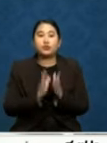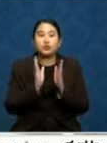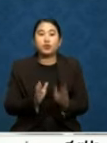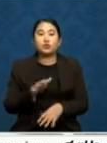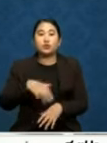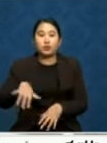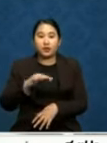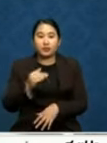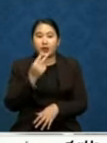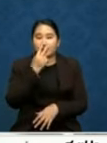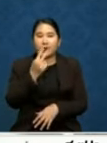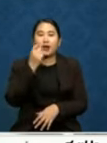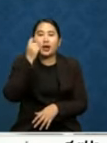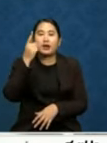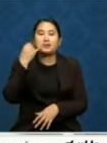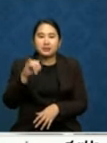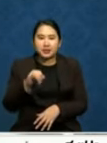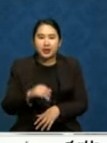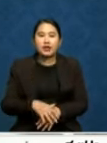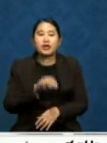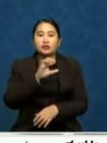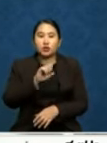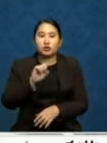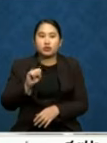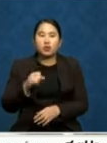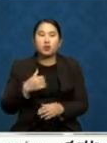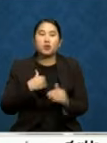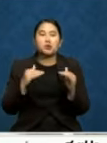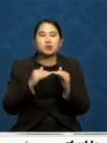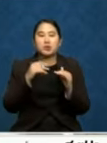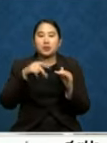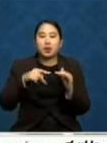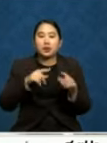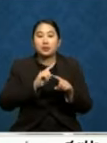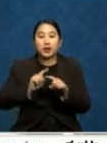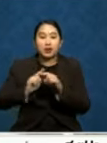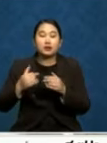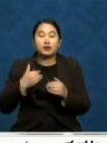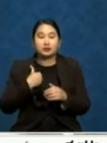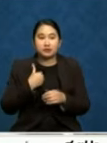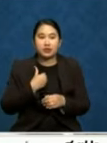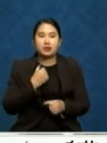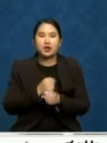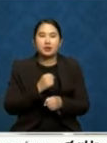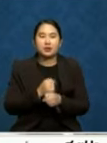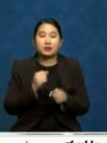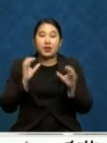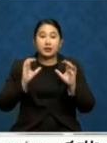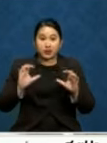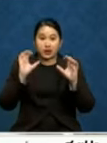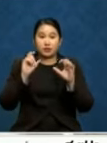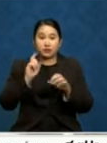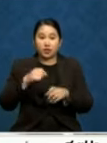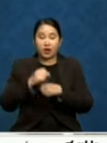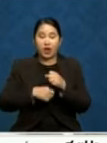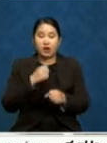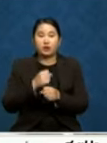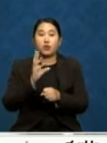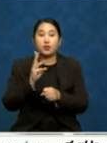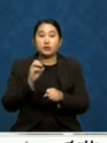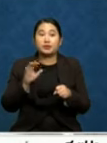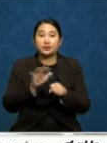ไปเนี่ยเข้าใจผิดก็คิดว่าโอ้โหส.ส.เนี่ยมีสิทธิประโยชน์ต่างๆมากมายทำงานถ้าเป็นข้าราชการต้องเกษียณอายุ60